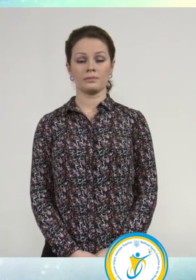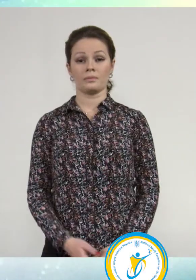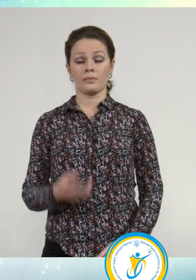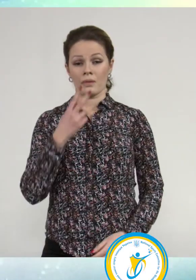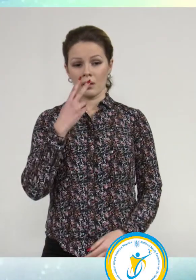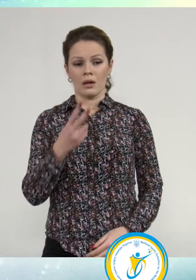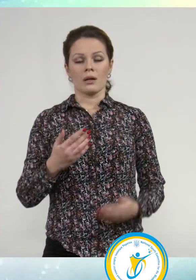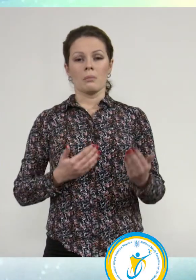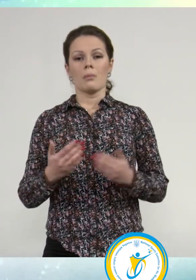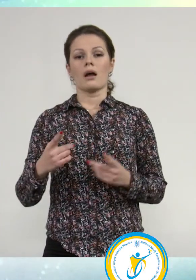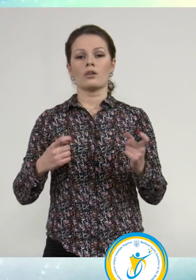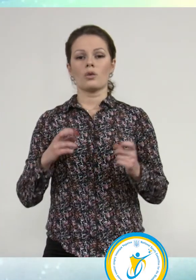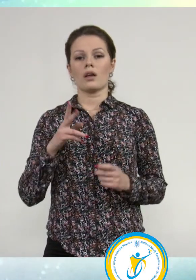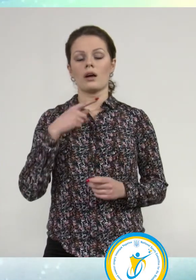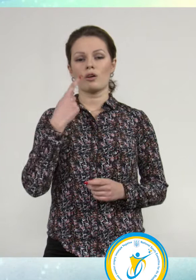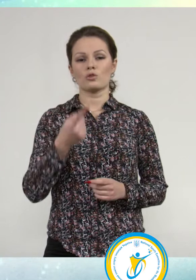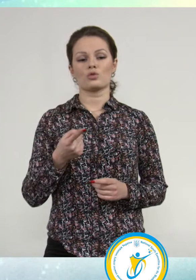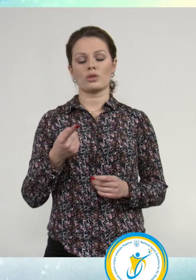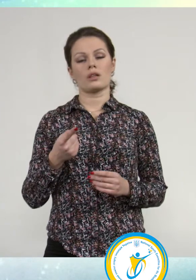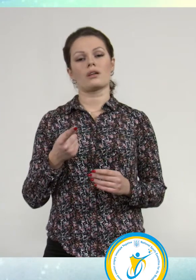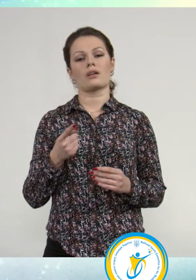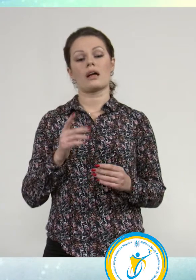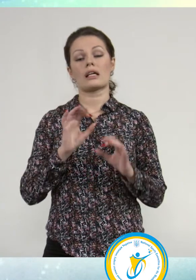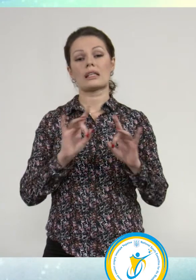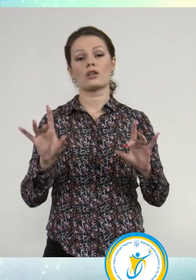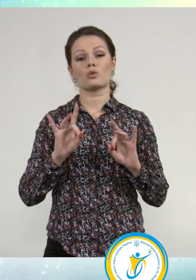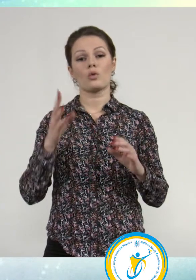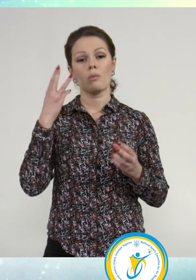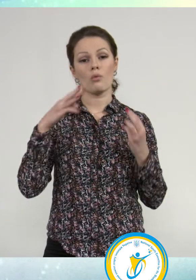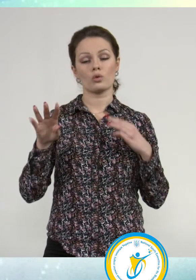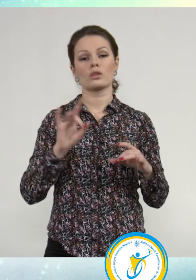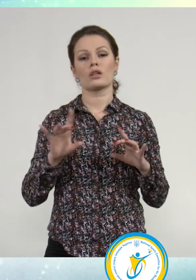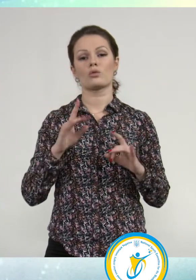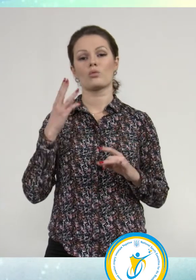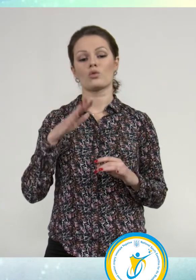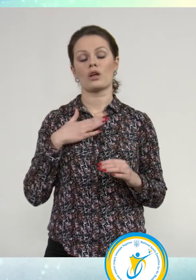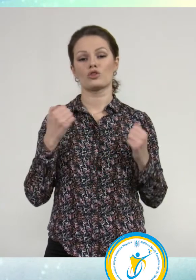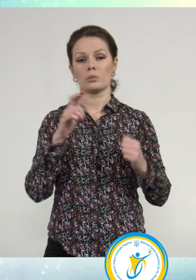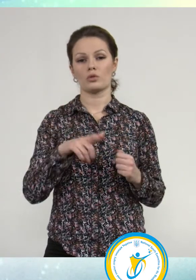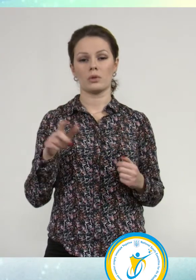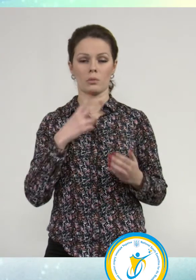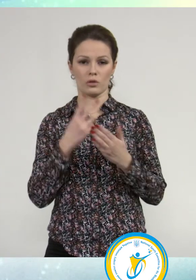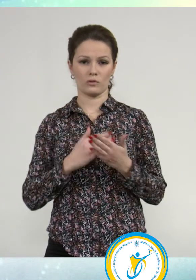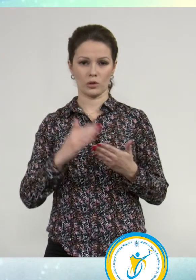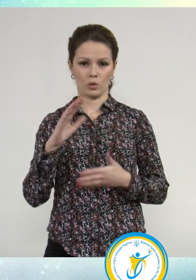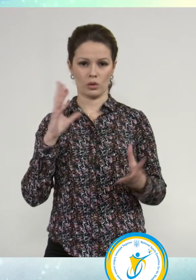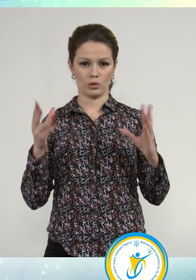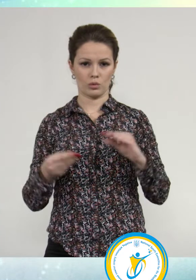Ну, от бачите, біатлон, як то кажуть, диктує моду. Диктують моду наші спортсмени і показують високі